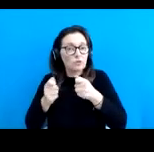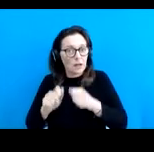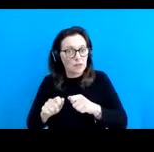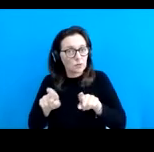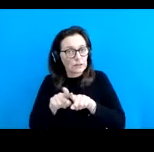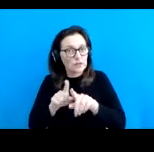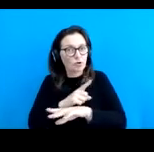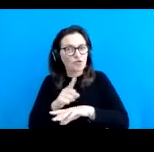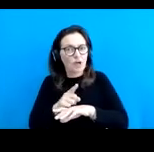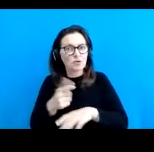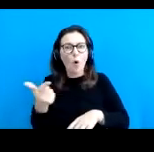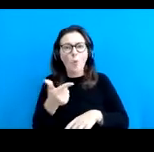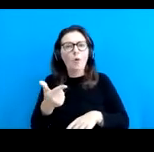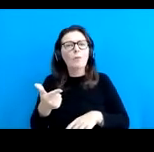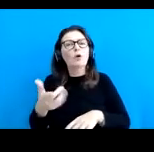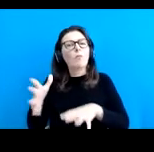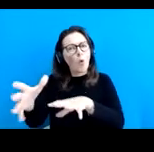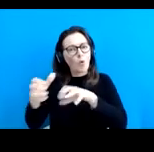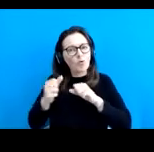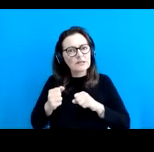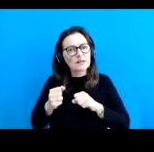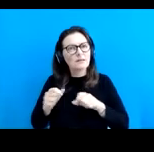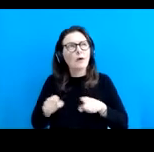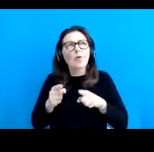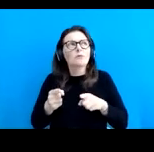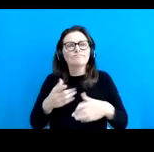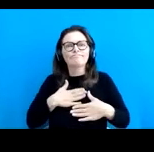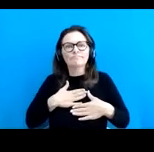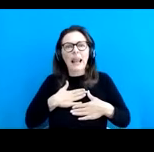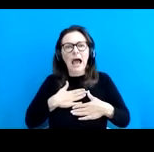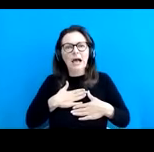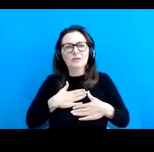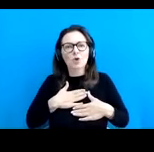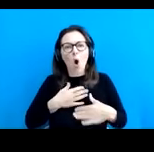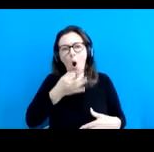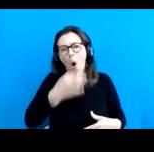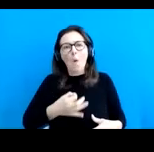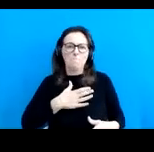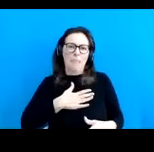je treba vzeti v zakup in kot sebi lastno, plemenito lastnost.